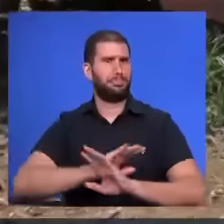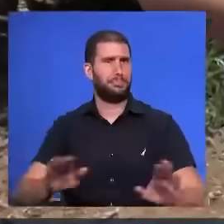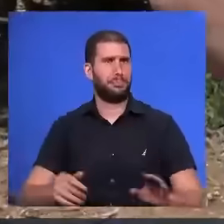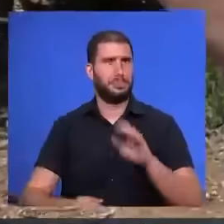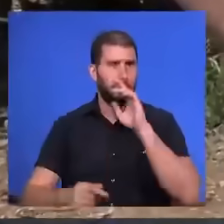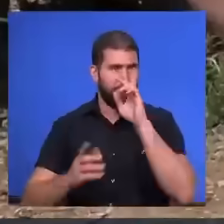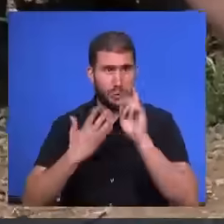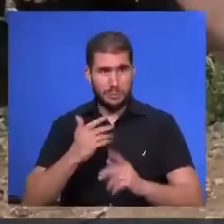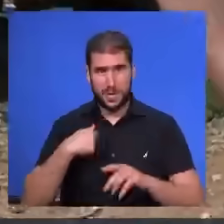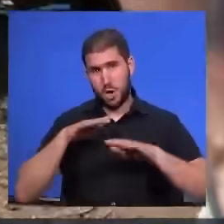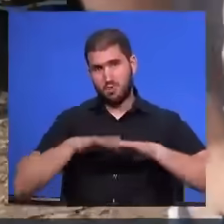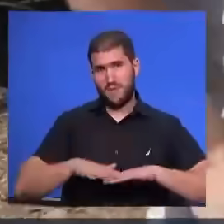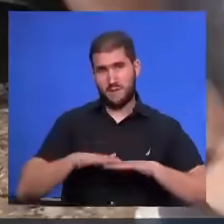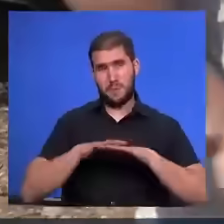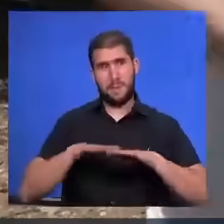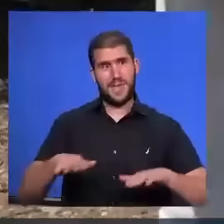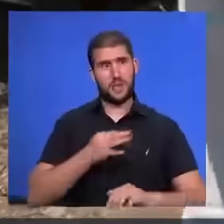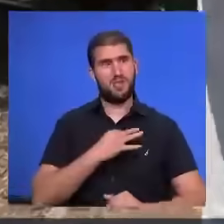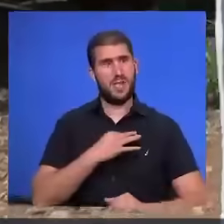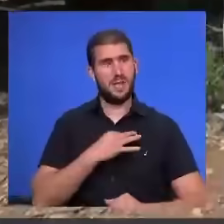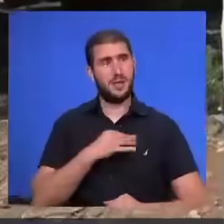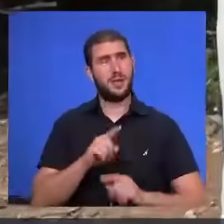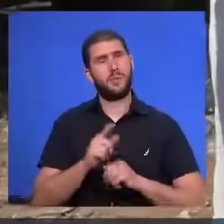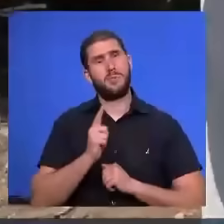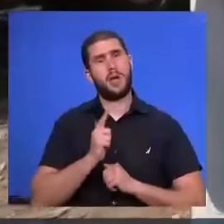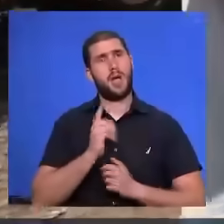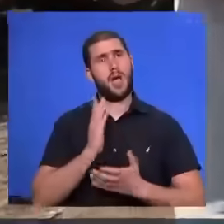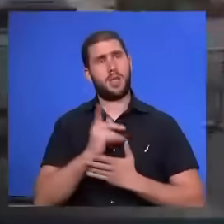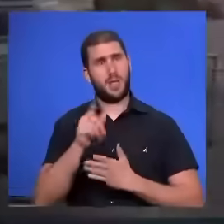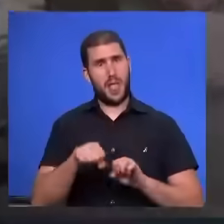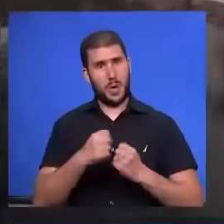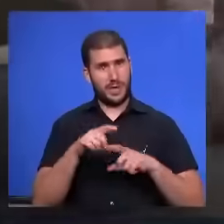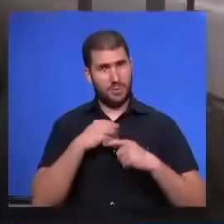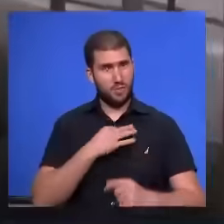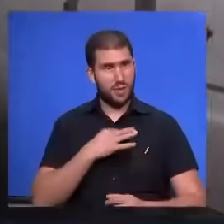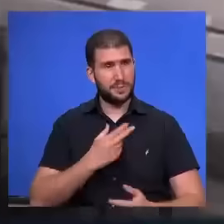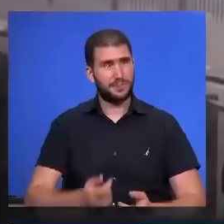מה אתה רוצה, שאני אשב על המטע שלי ויחכה עד שאתה תהרוס לי את החיים?